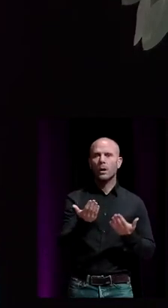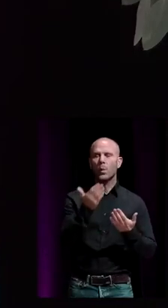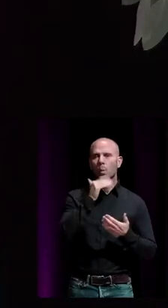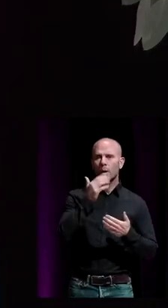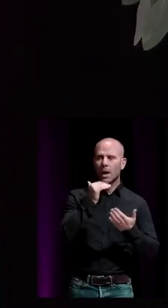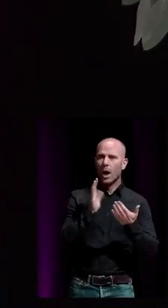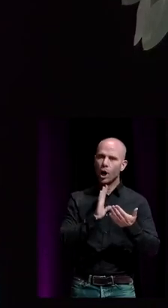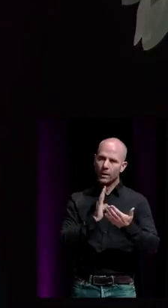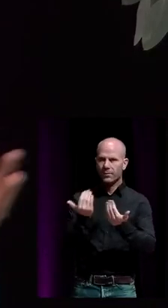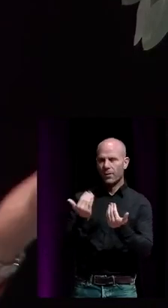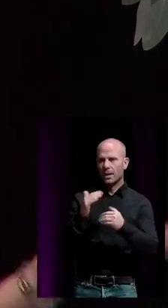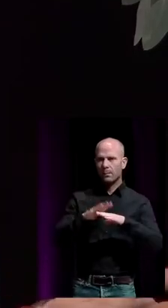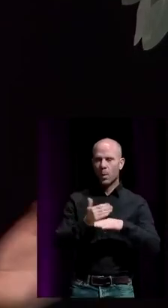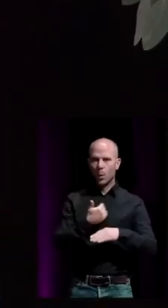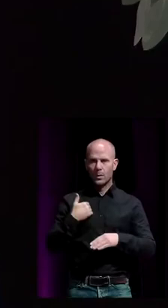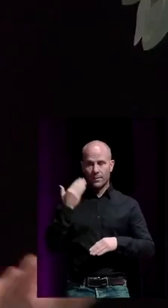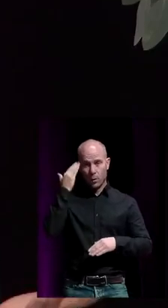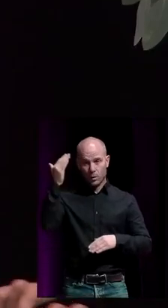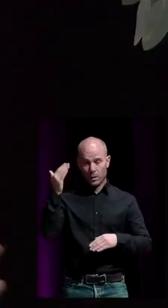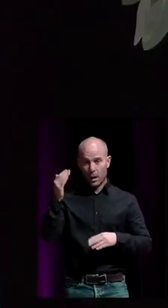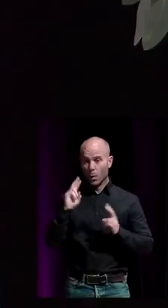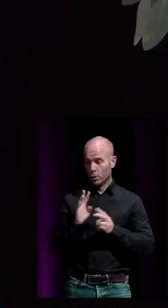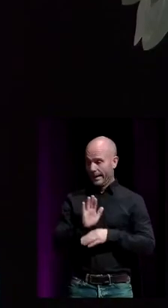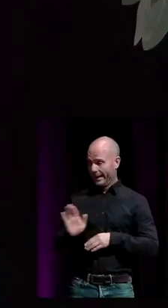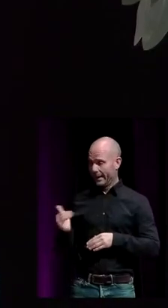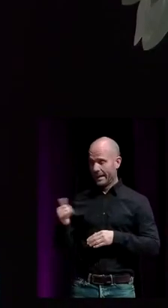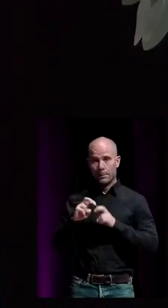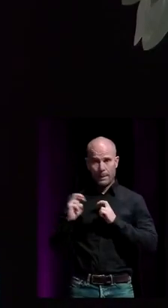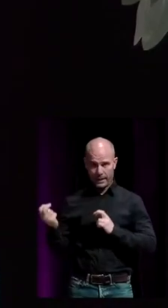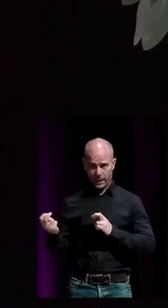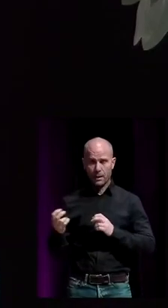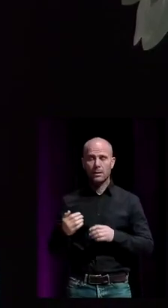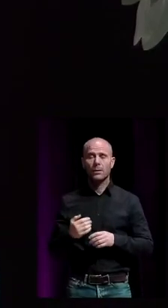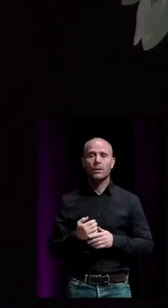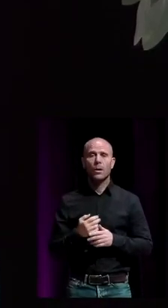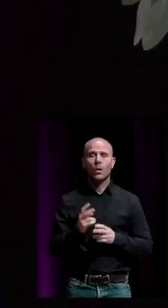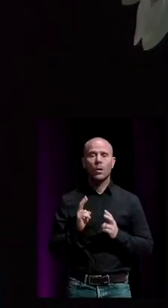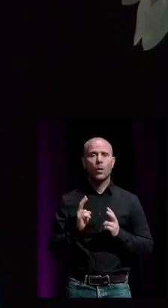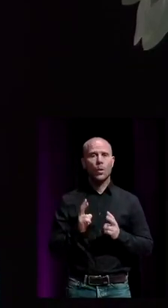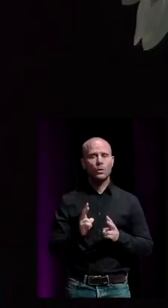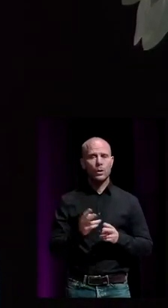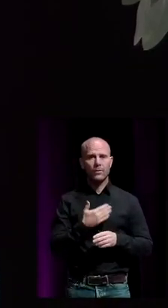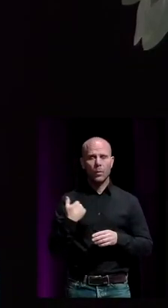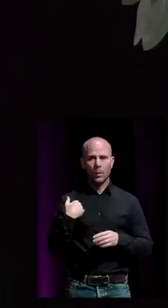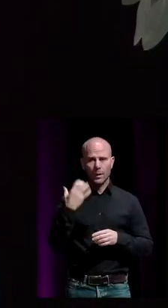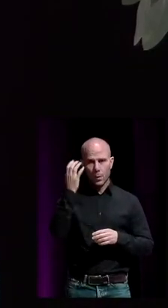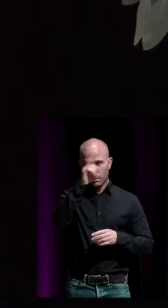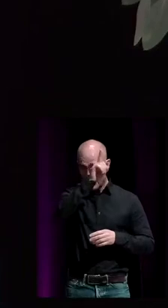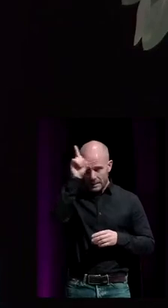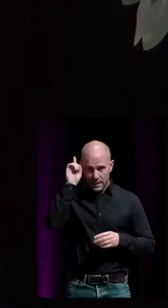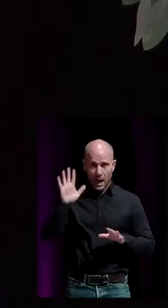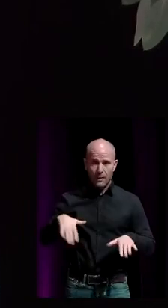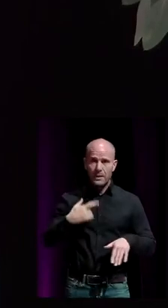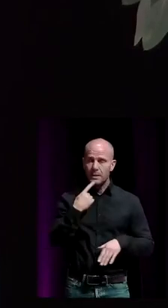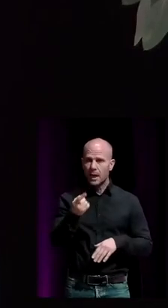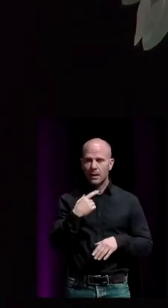oss vuxna, inklusive er i den här panelen. Och det här att, som också vår kronprinsessa lyfte, att